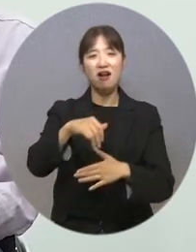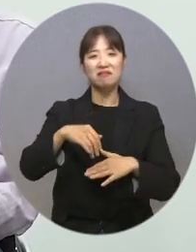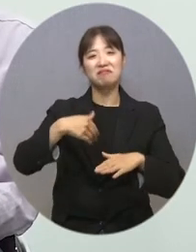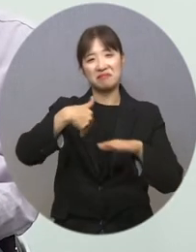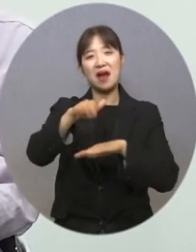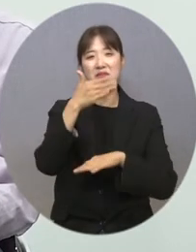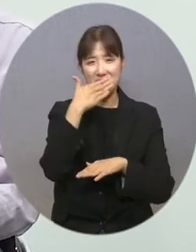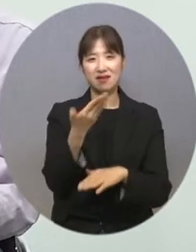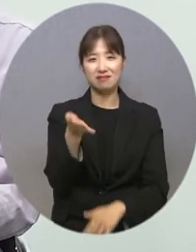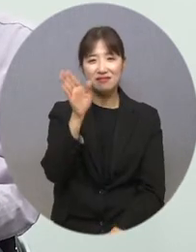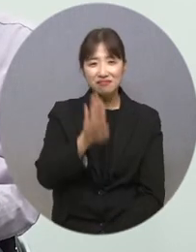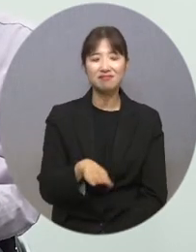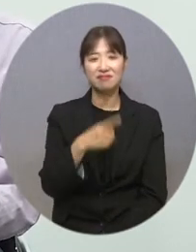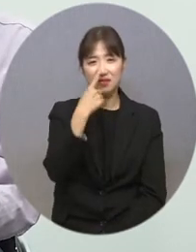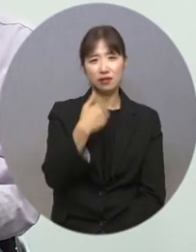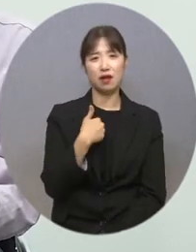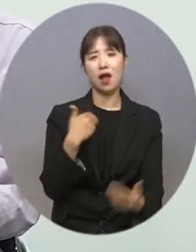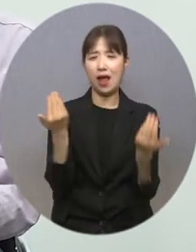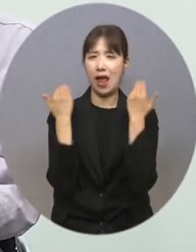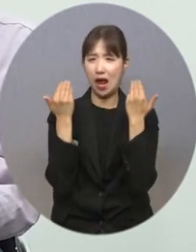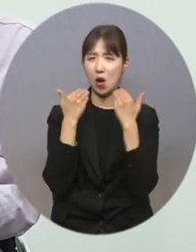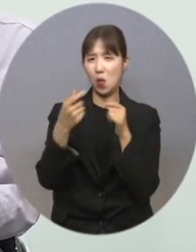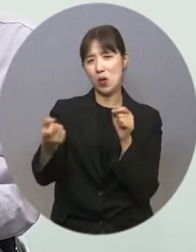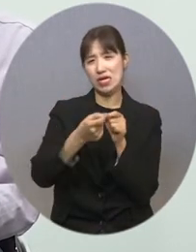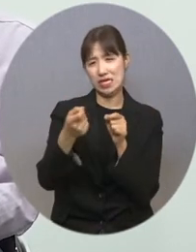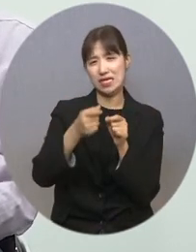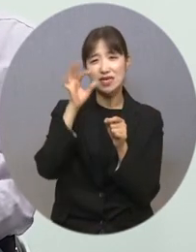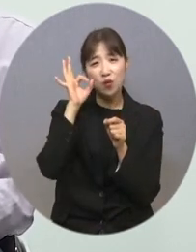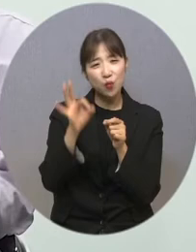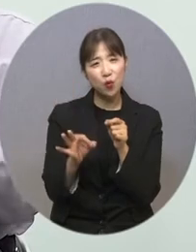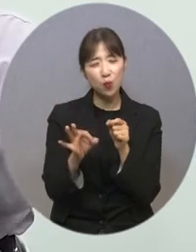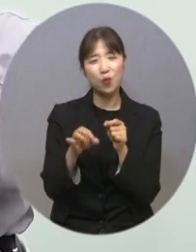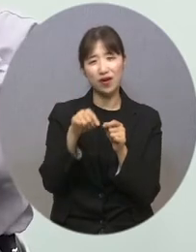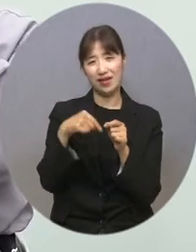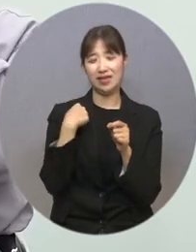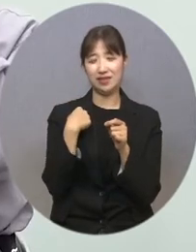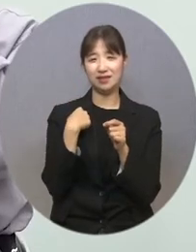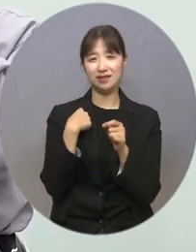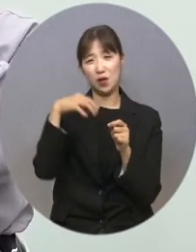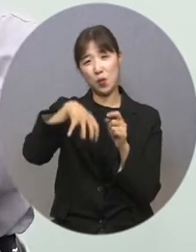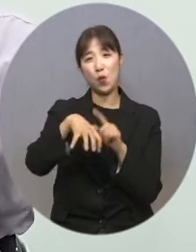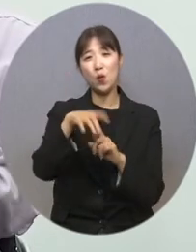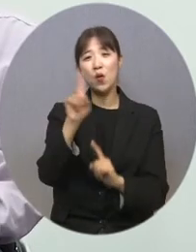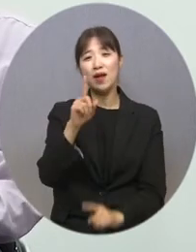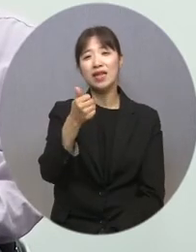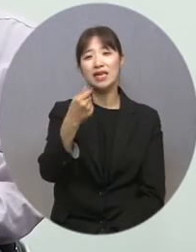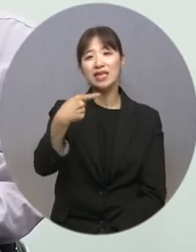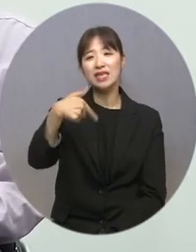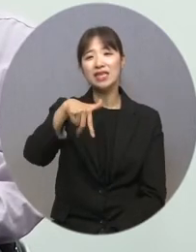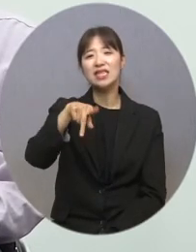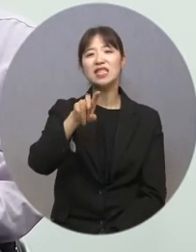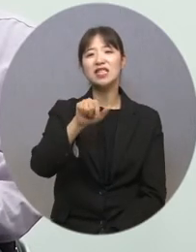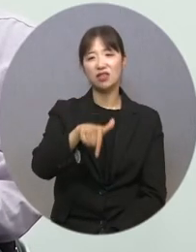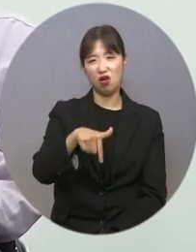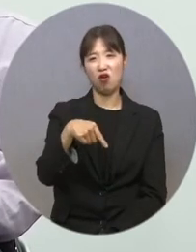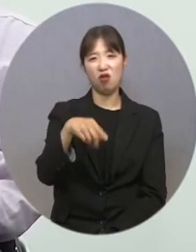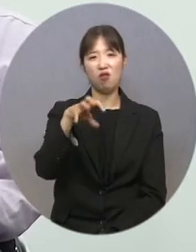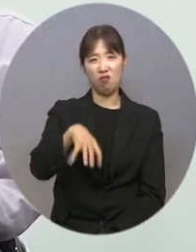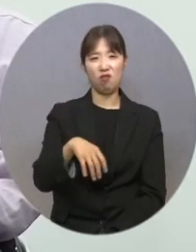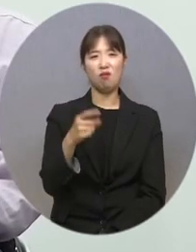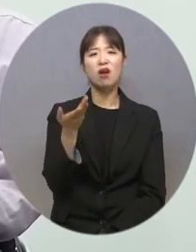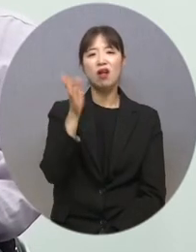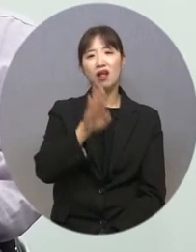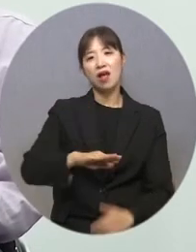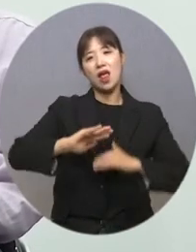아무래도 저희 학교 근처 만 해도 사실은 저희가 흑석동 있는 쏙 또 이 진짜다 개